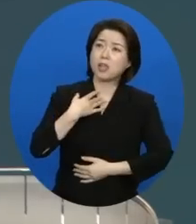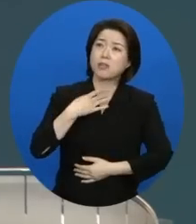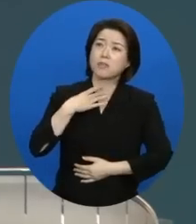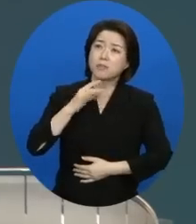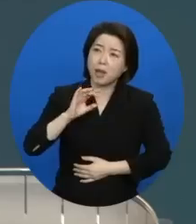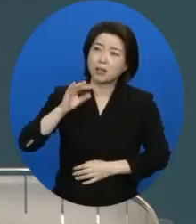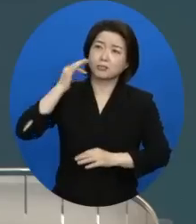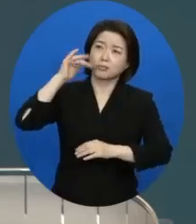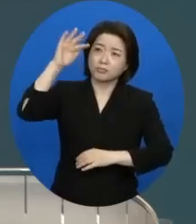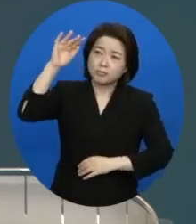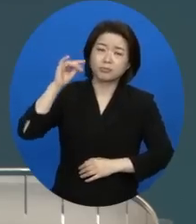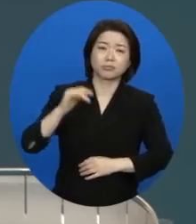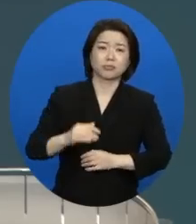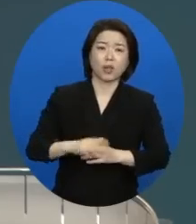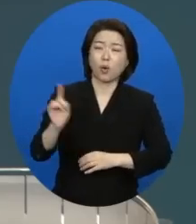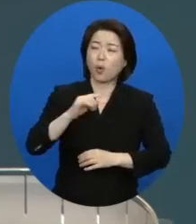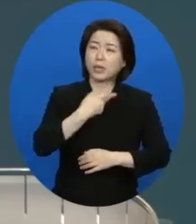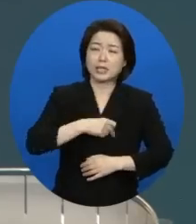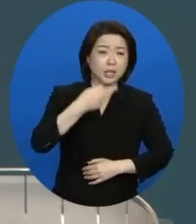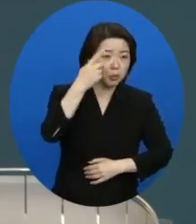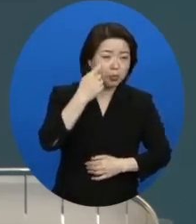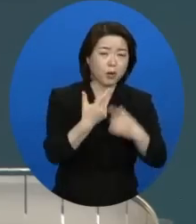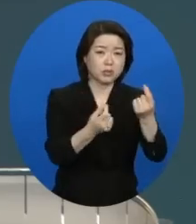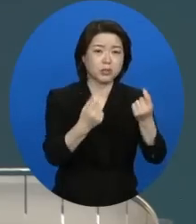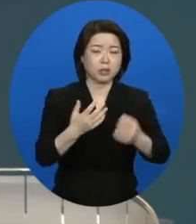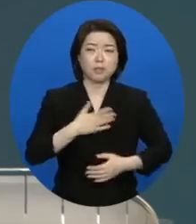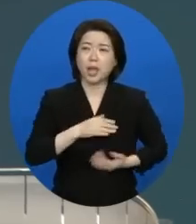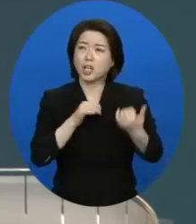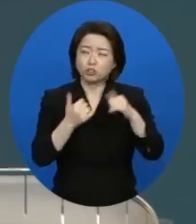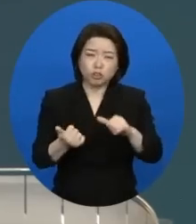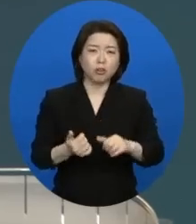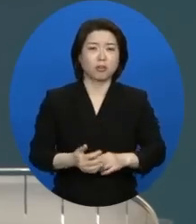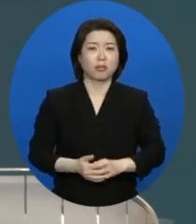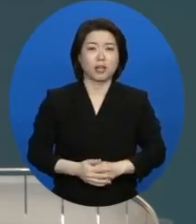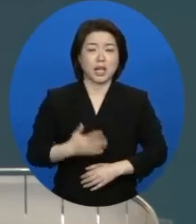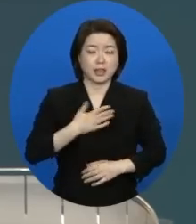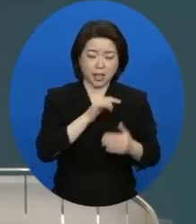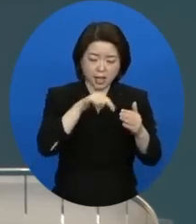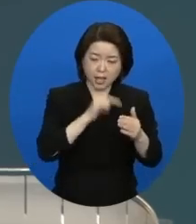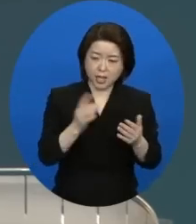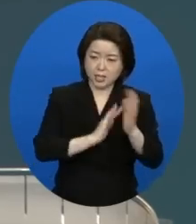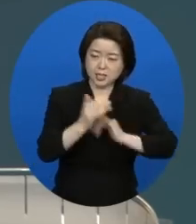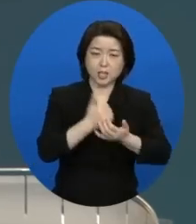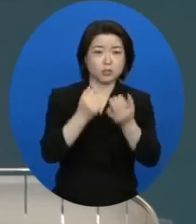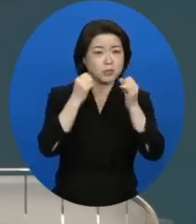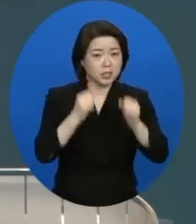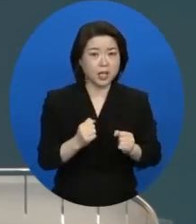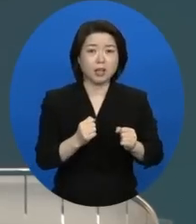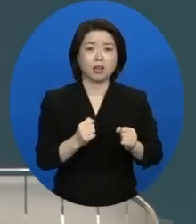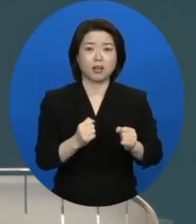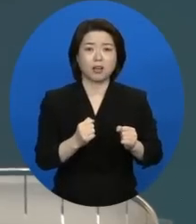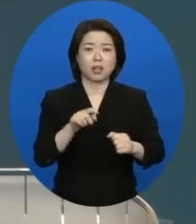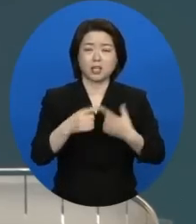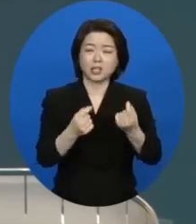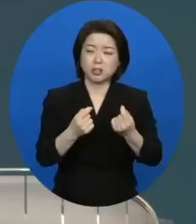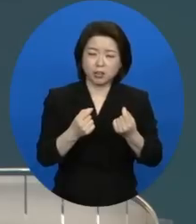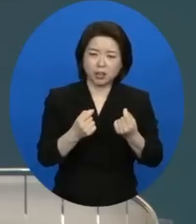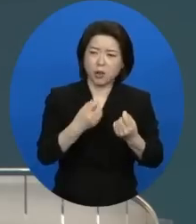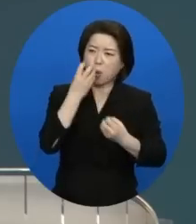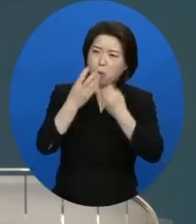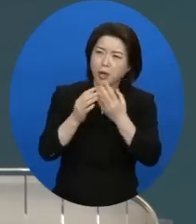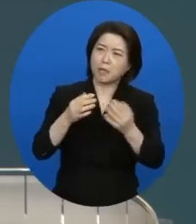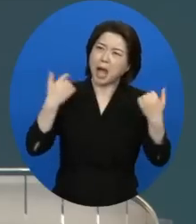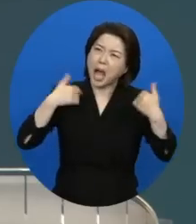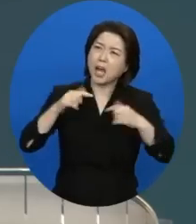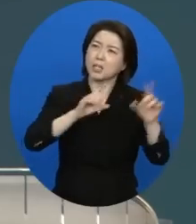갈망하며 어떻게 사도 바울처럼 나는 죽었다, 내 안에 예수님이 사신다 그렇게 살 수